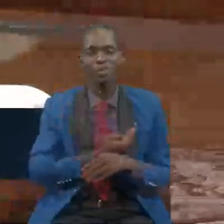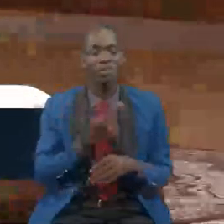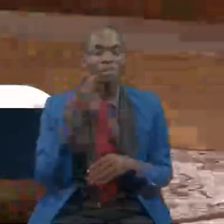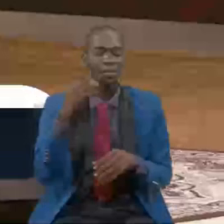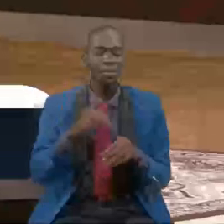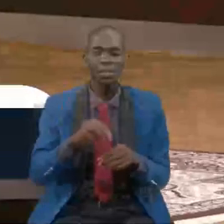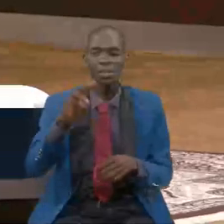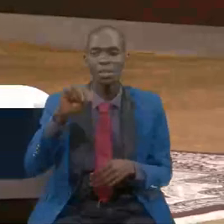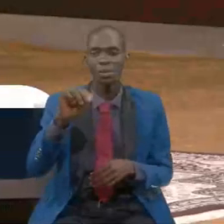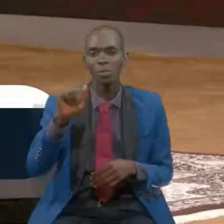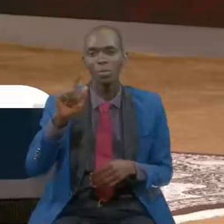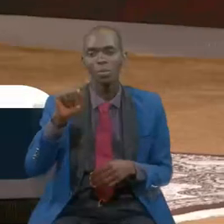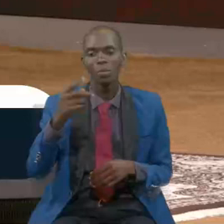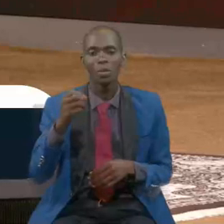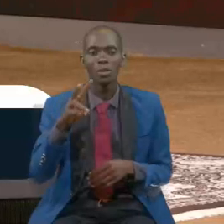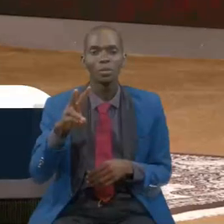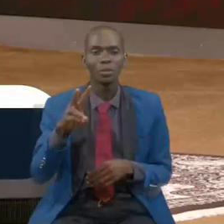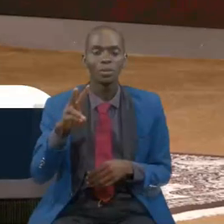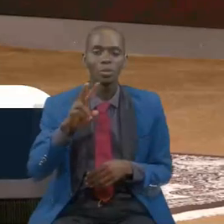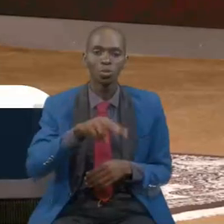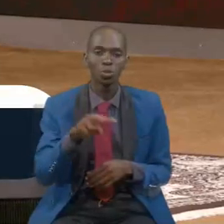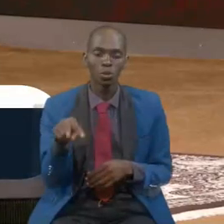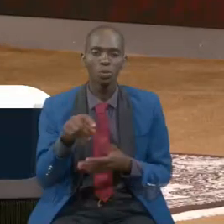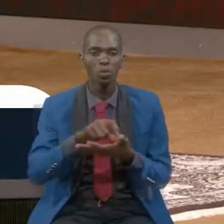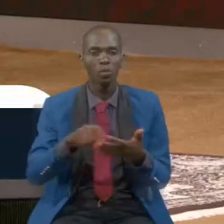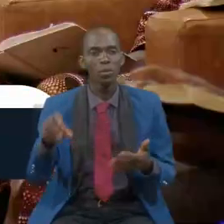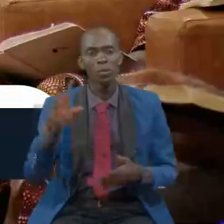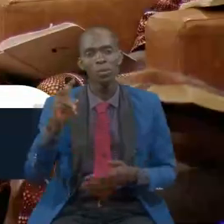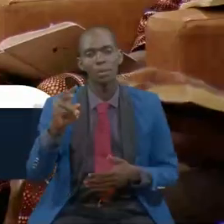de nous Matthieu